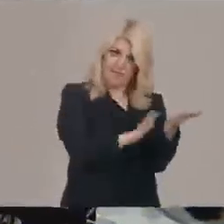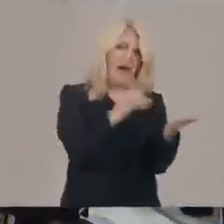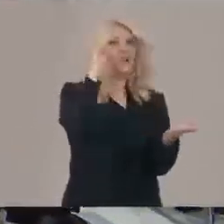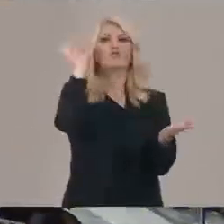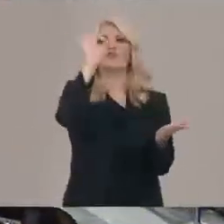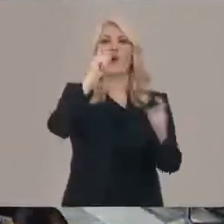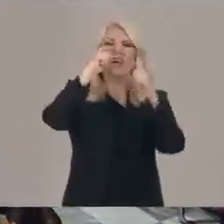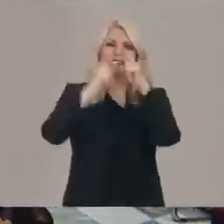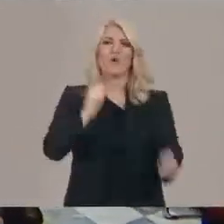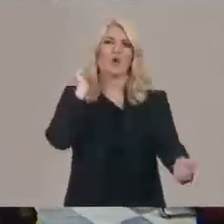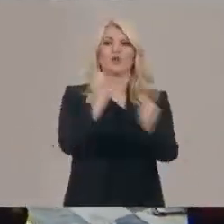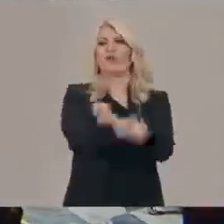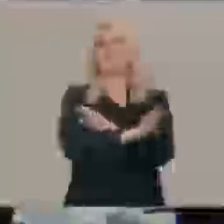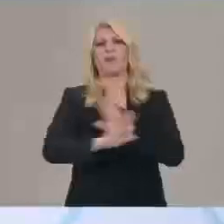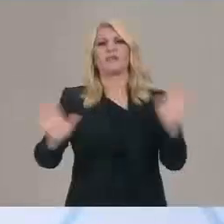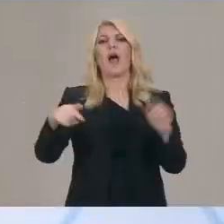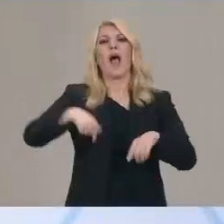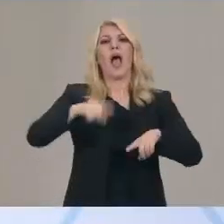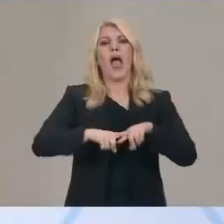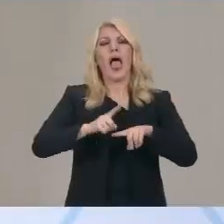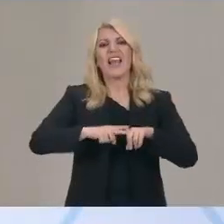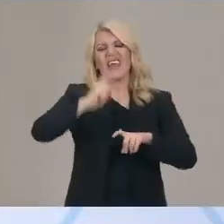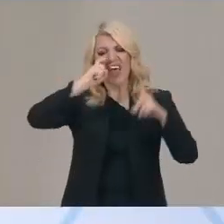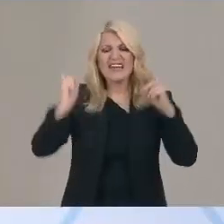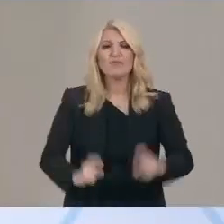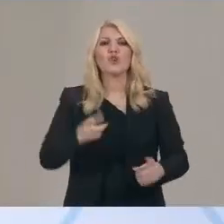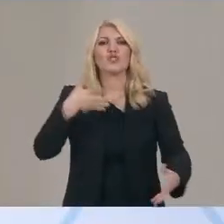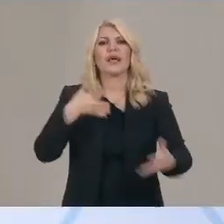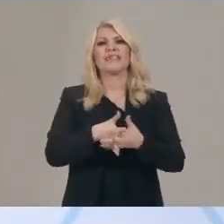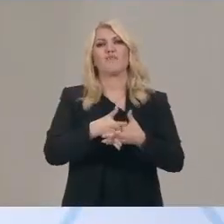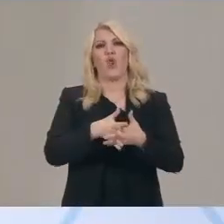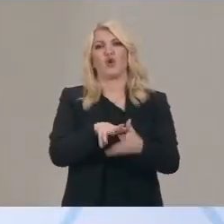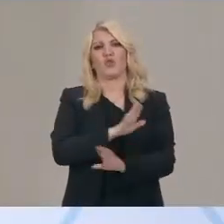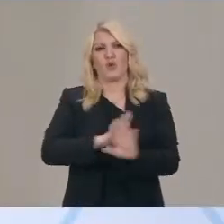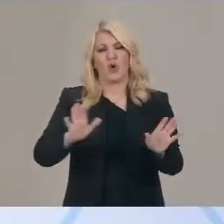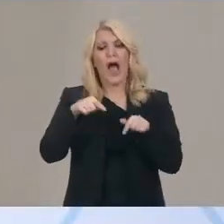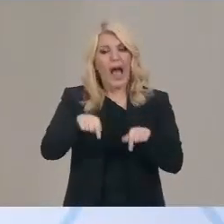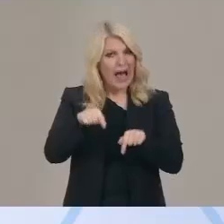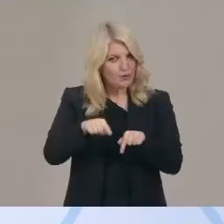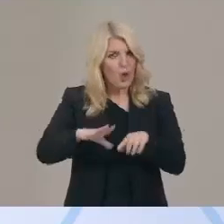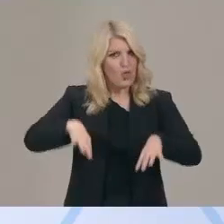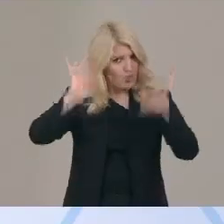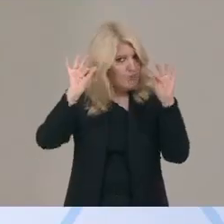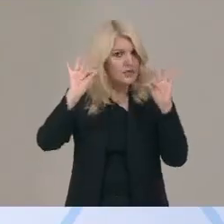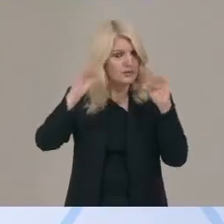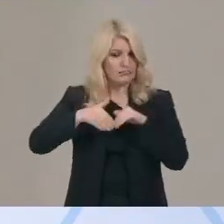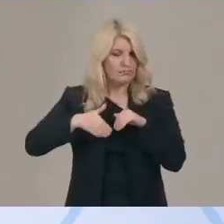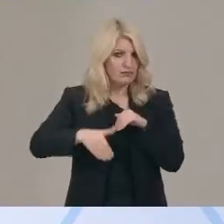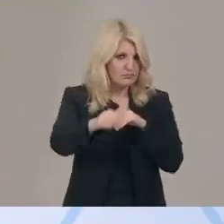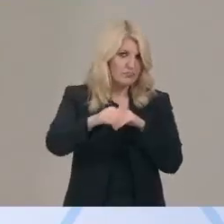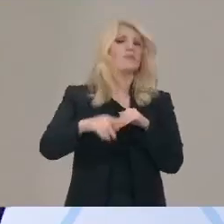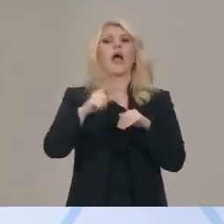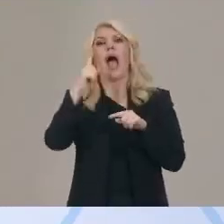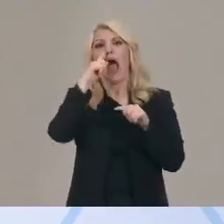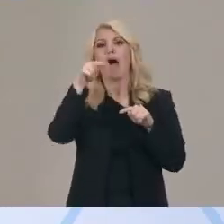ηλεκτρονική τιμολόγηση στην Ελλάδα και η πρωτοβουλία αυτή θα αρχίσει να εφαρμόζεται από το δεύτερο εξάμηνο του